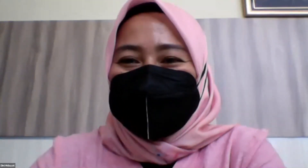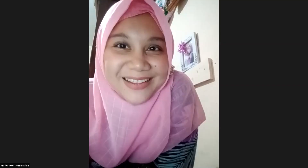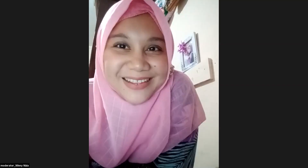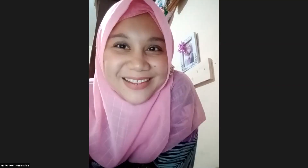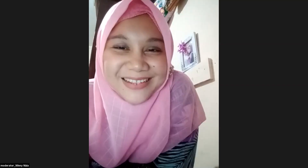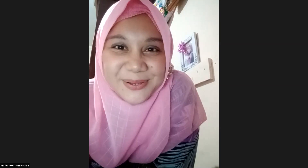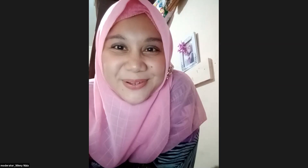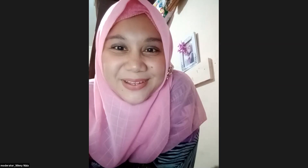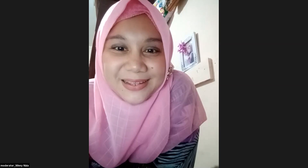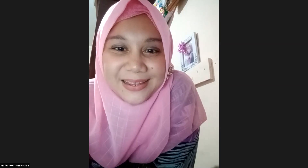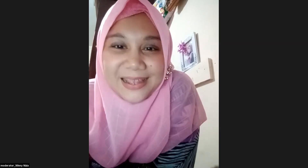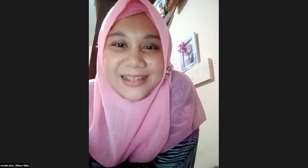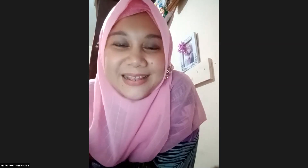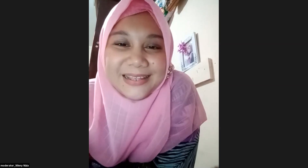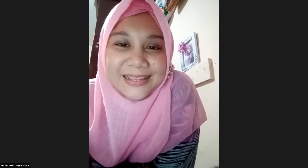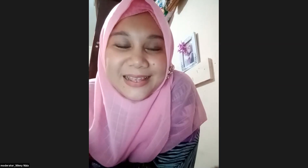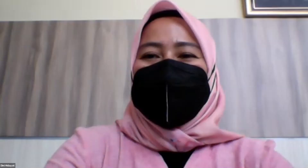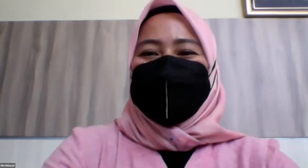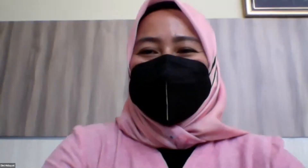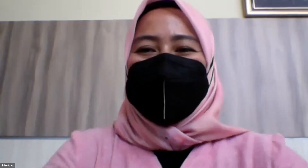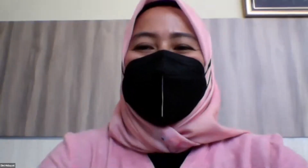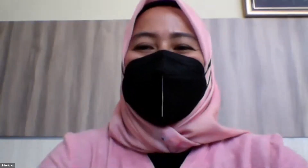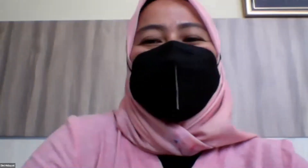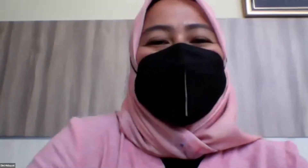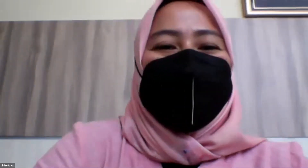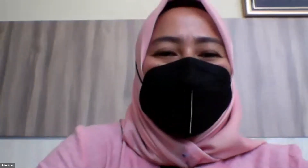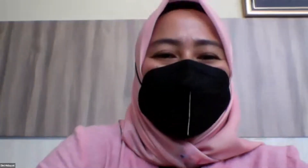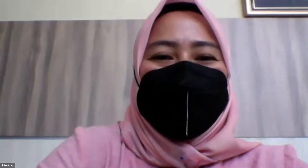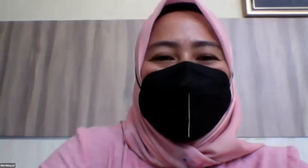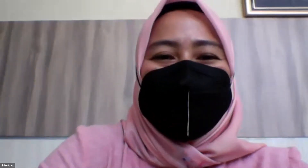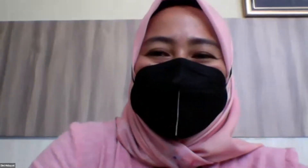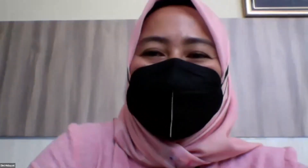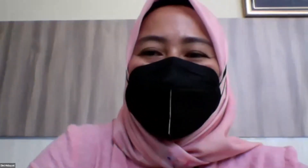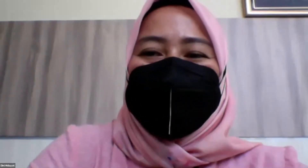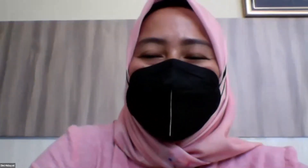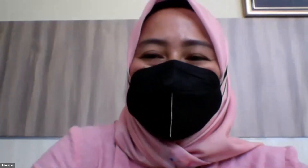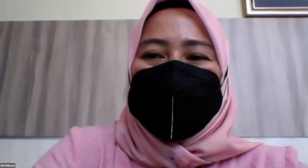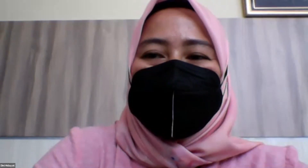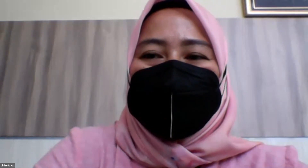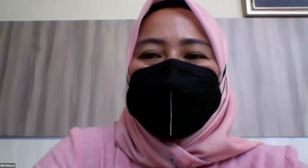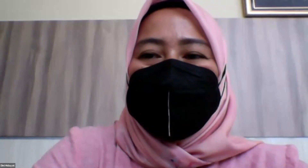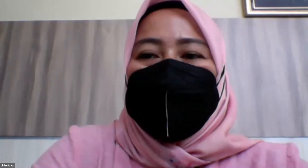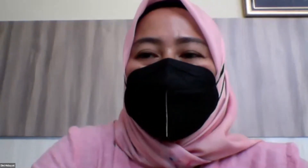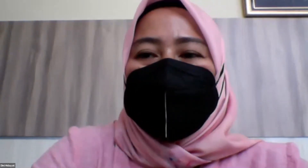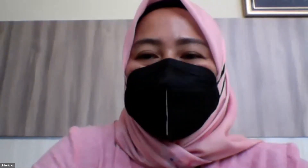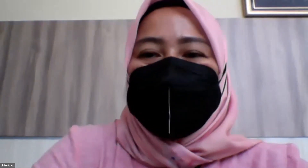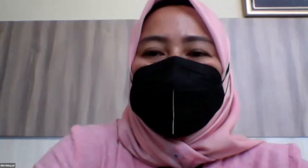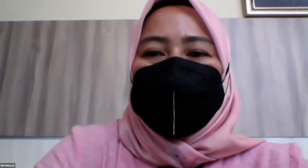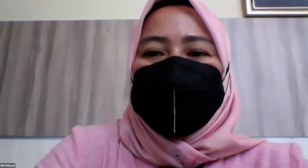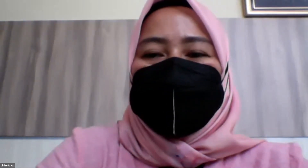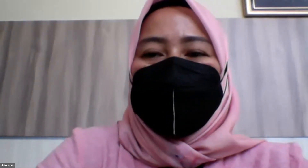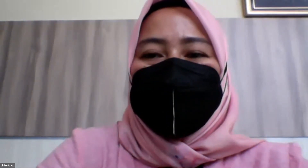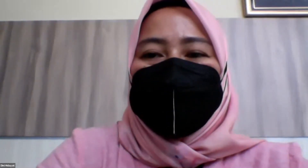Suaranya? Oh, ini ya. Bagaimana bidan Nuriyah ya? Bagaimana mempersiapkan persalinan pada ibu